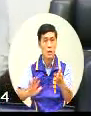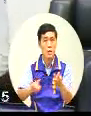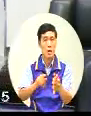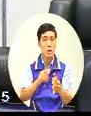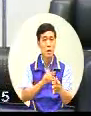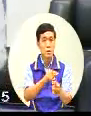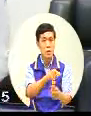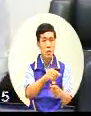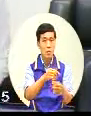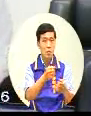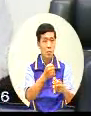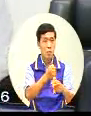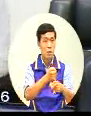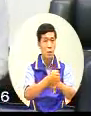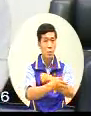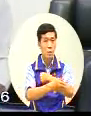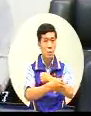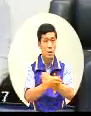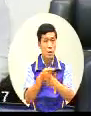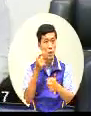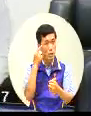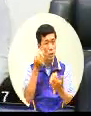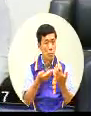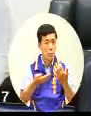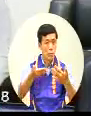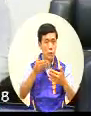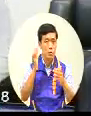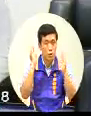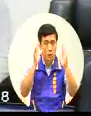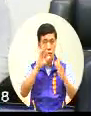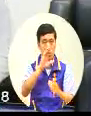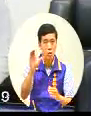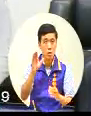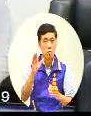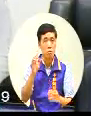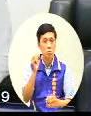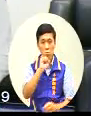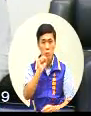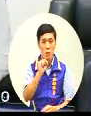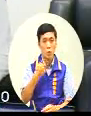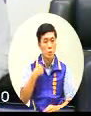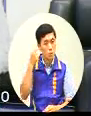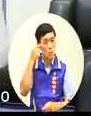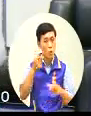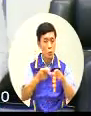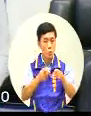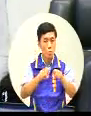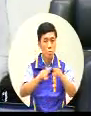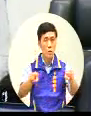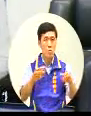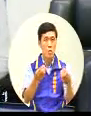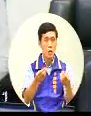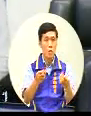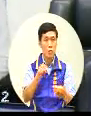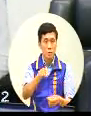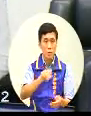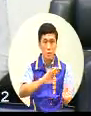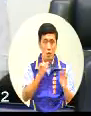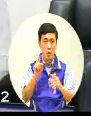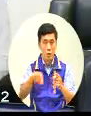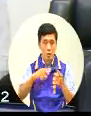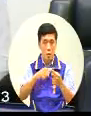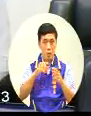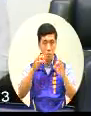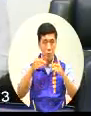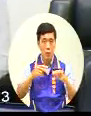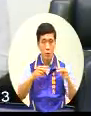能够拿一个正职的一个等那么久的机会，我觉得这太不公平了。所以我想这个部是不是应该爱检特？当